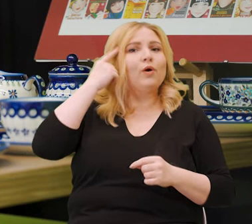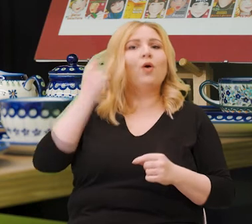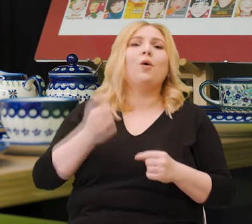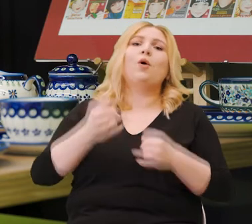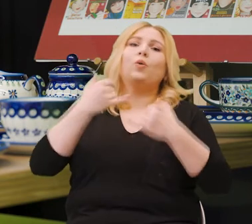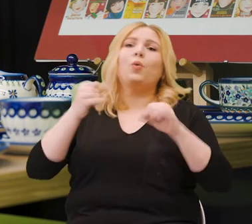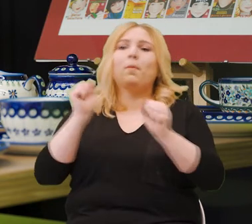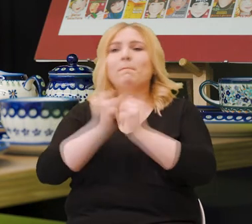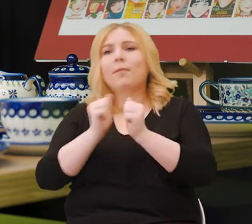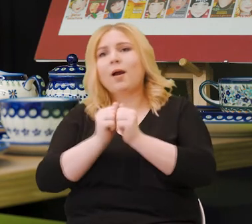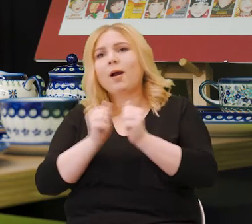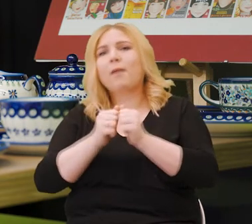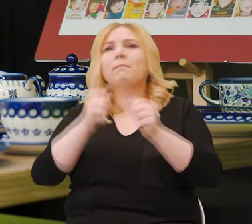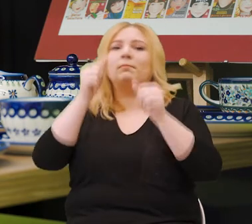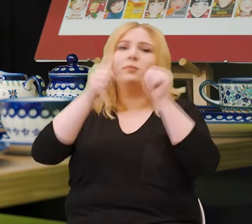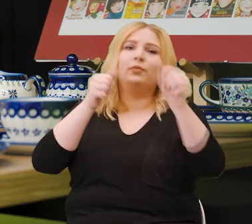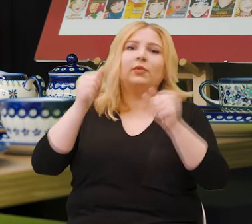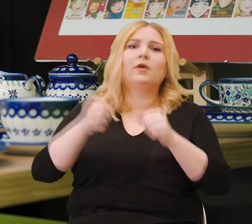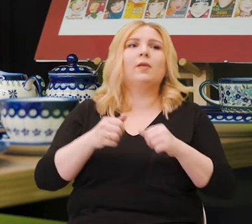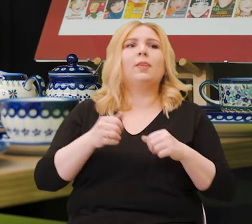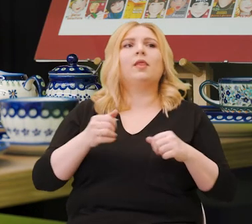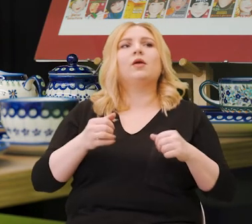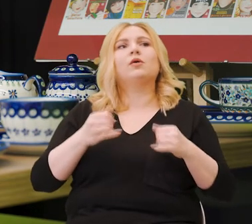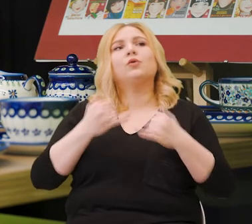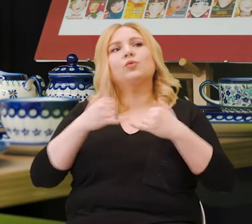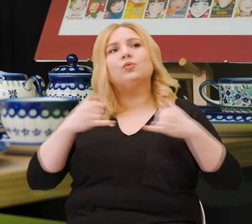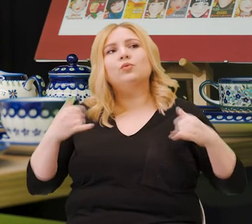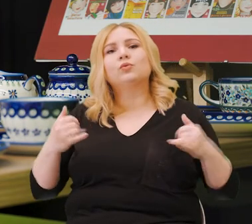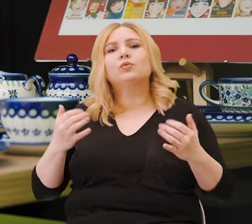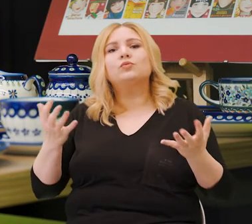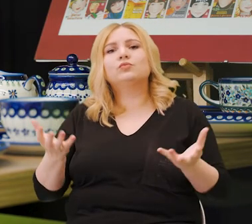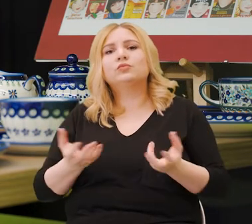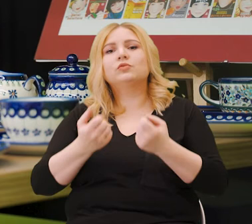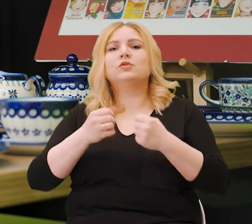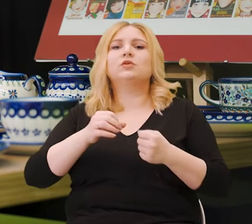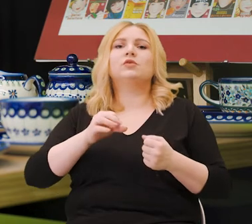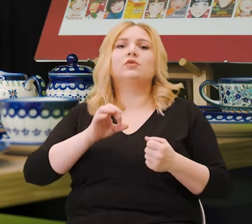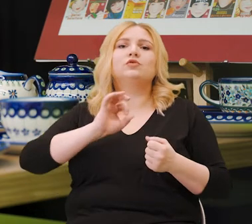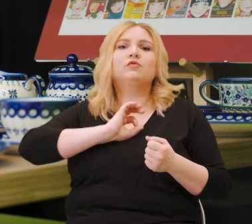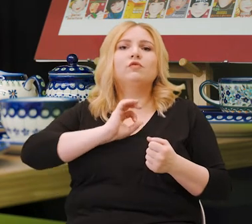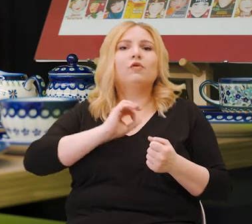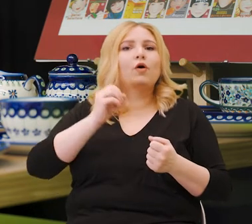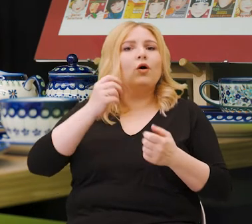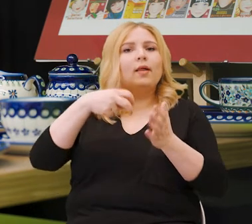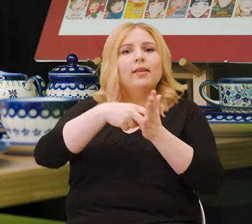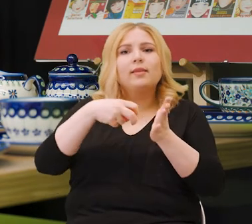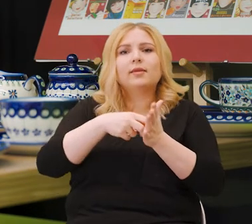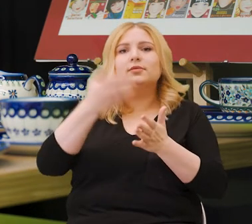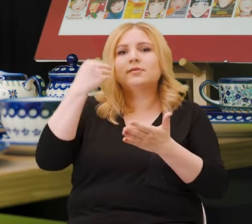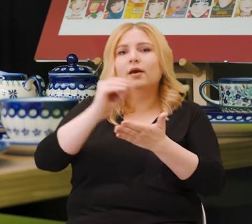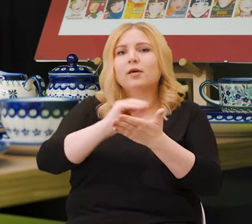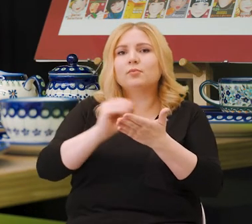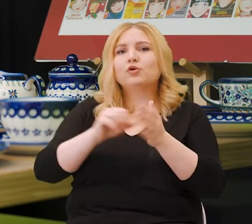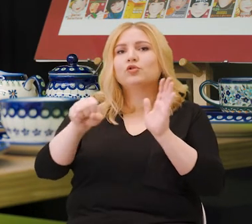każdy papierek, każde zdjęcie. Dotarliśmy do najstarszych pokładów. takich jak mój własny, pierwszy w